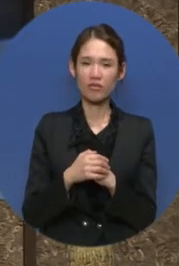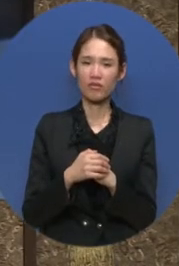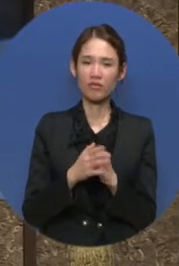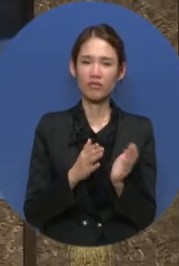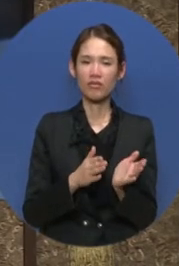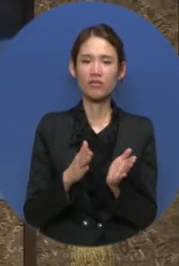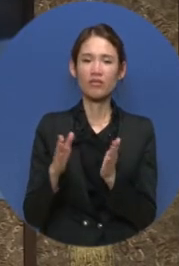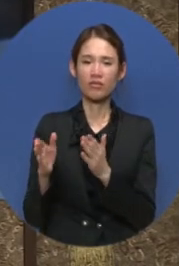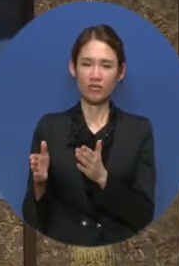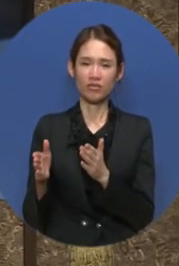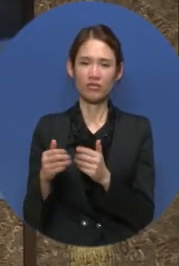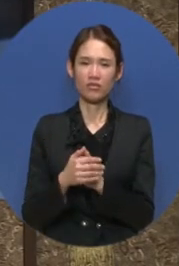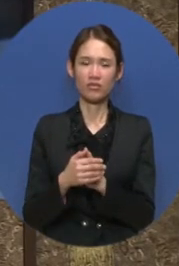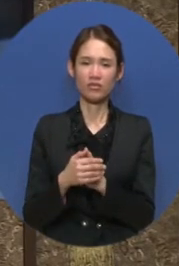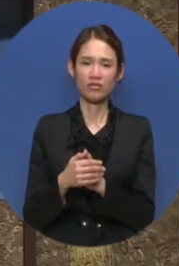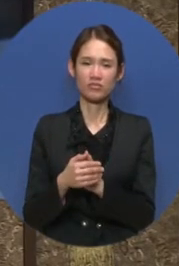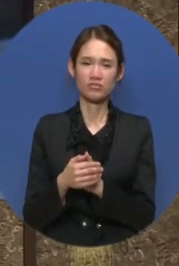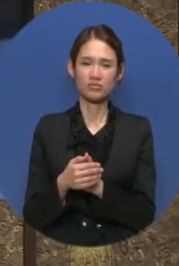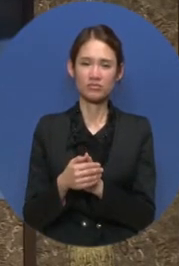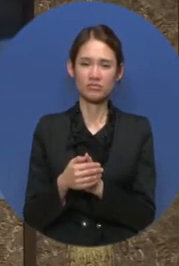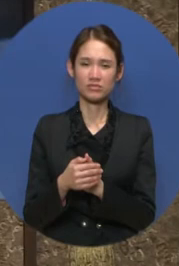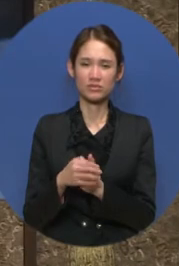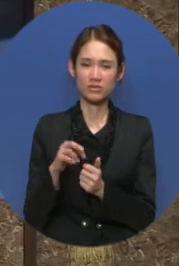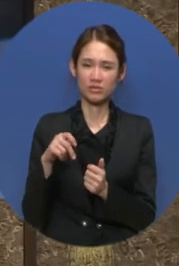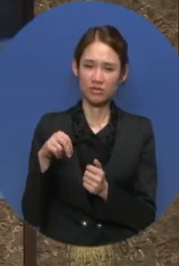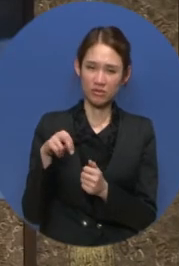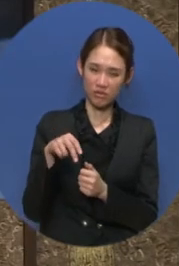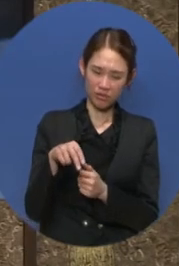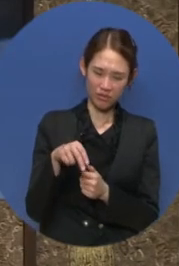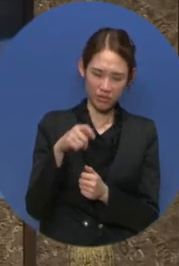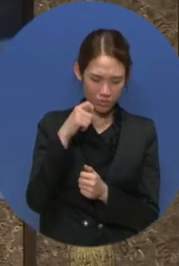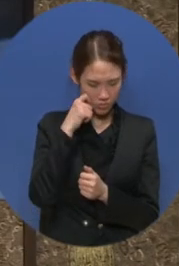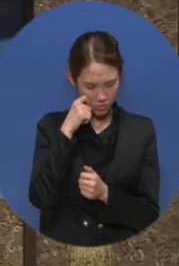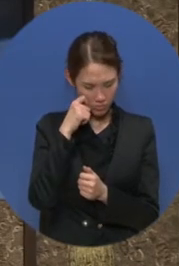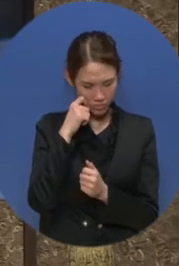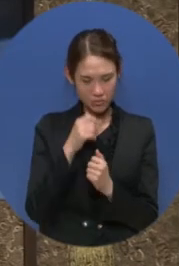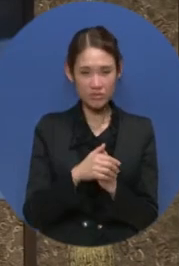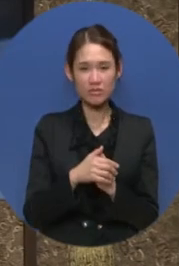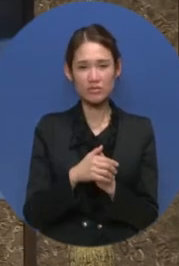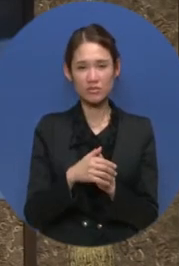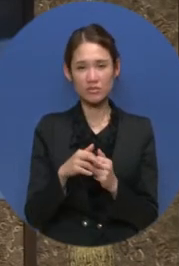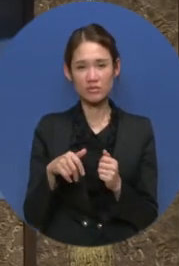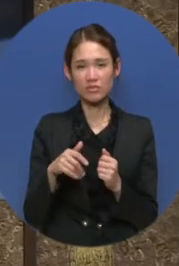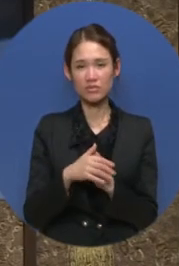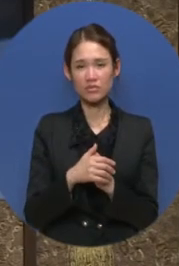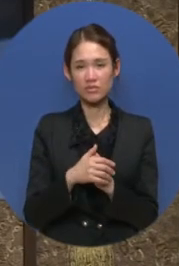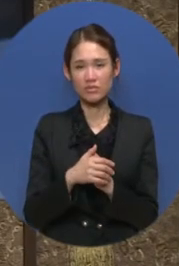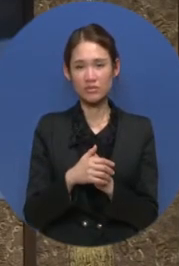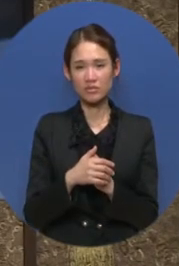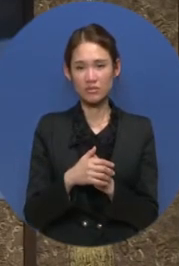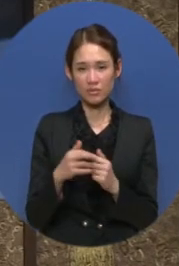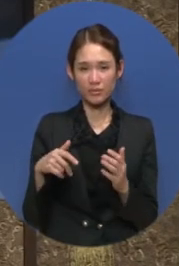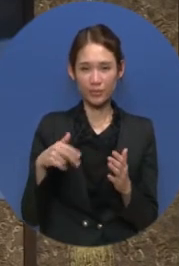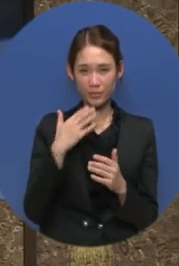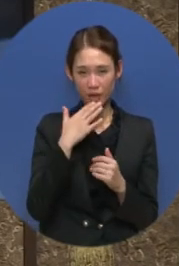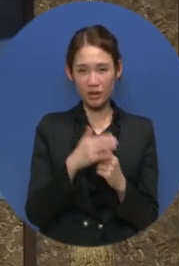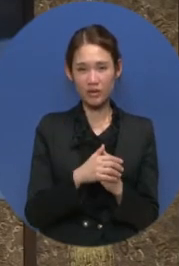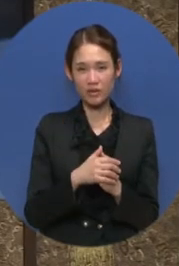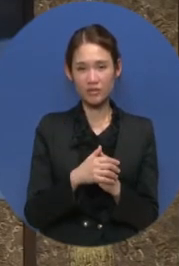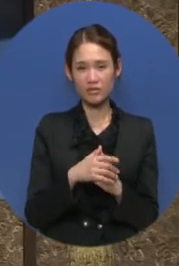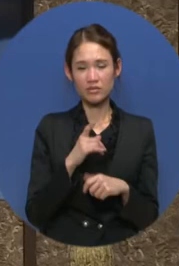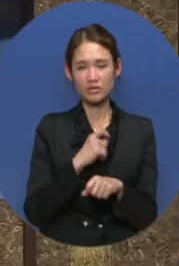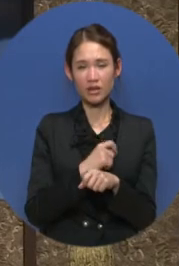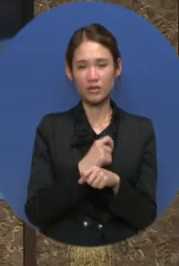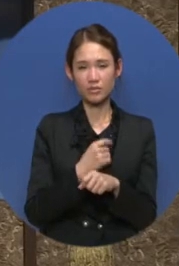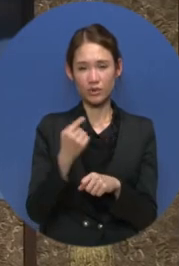그래서 이제 또 이제 그래서 이제 걸을 수가 있게 돼서 그래서 목회 활동을 안 하고